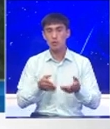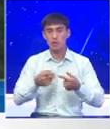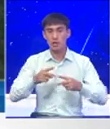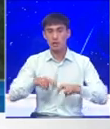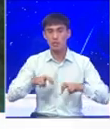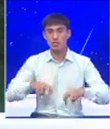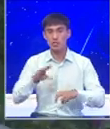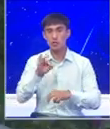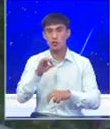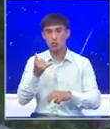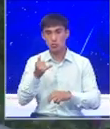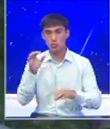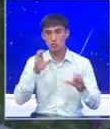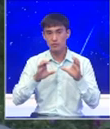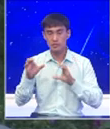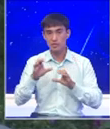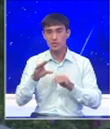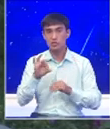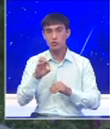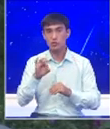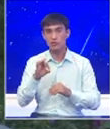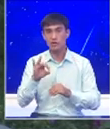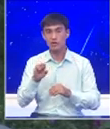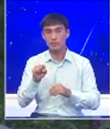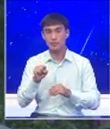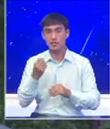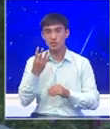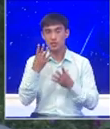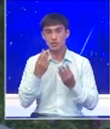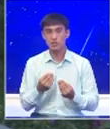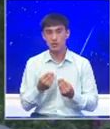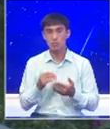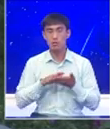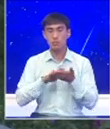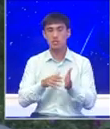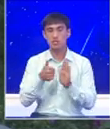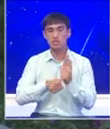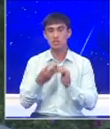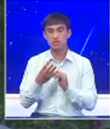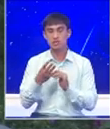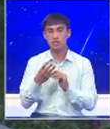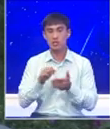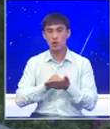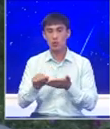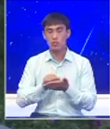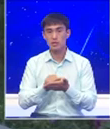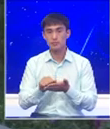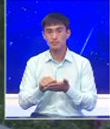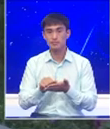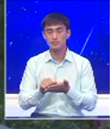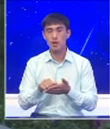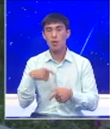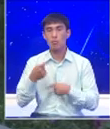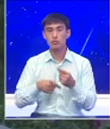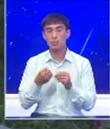университета имени Ильяса Жансугурова. На сегодняшний день, за вот эти 4 дня, было принято 64 документа.